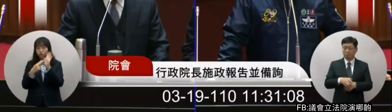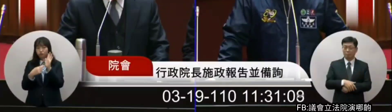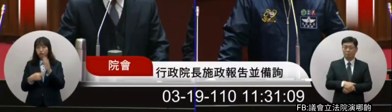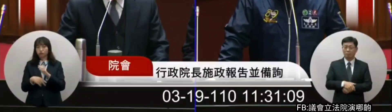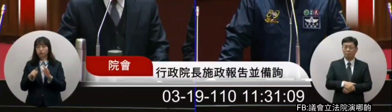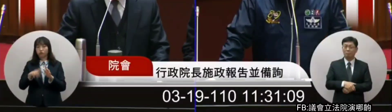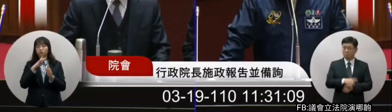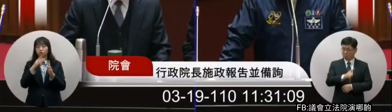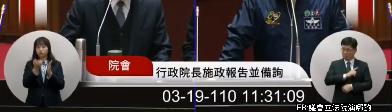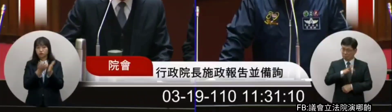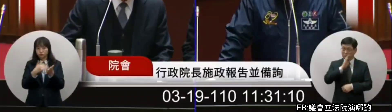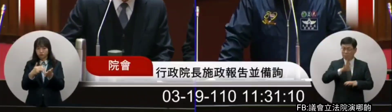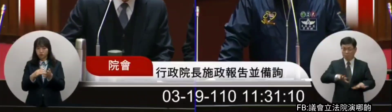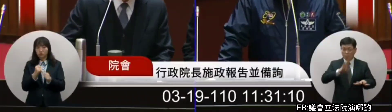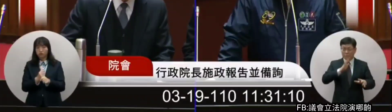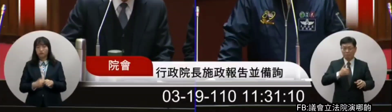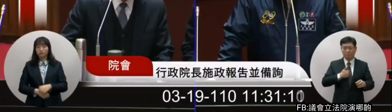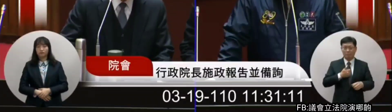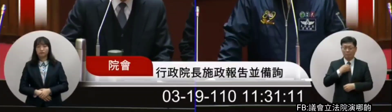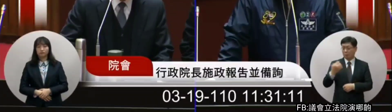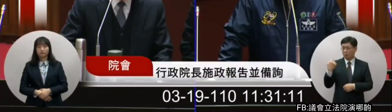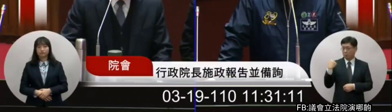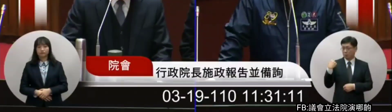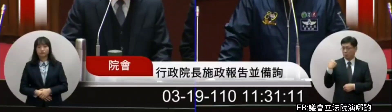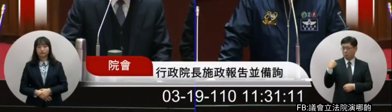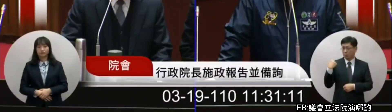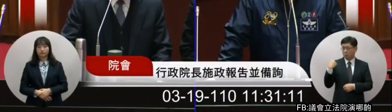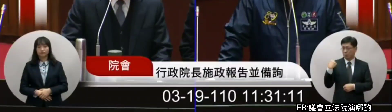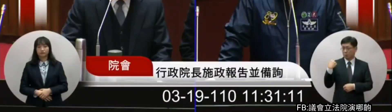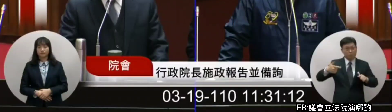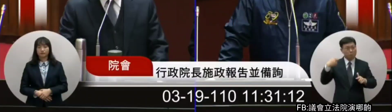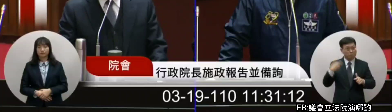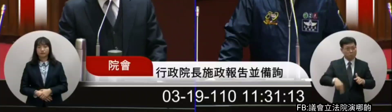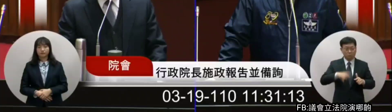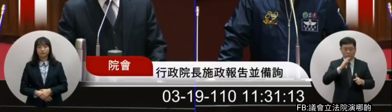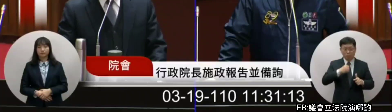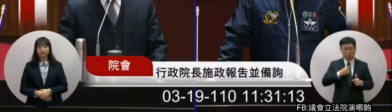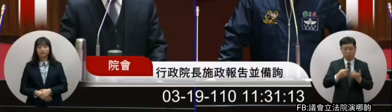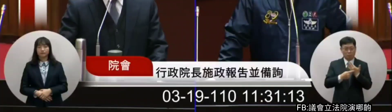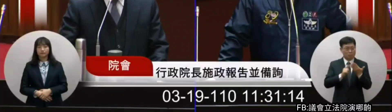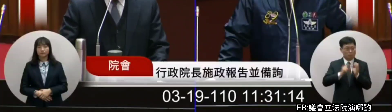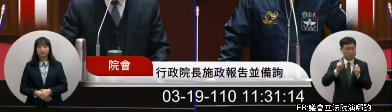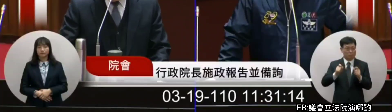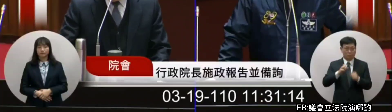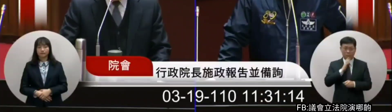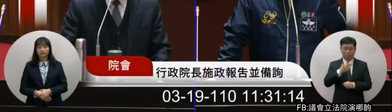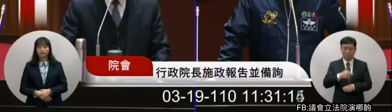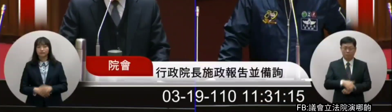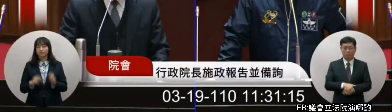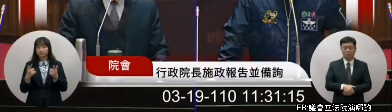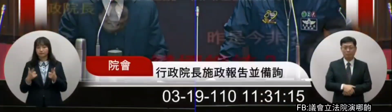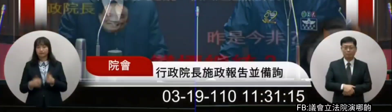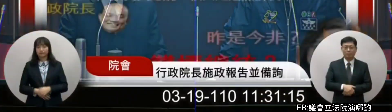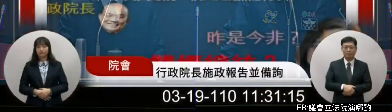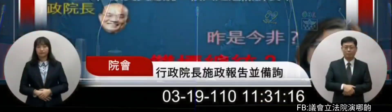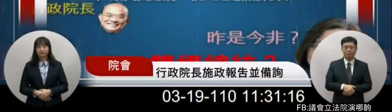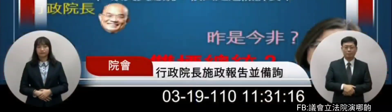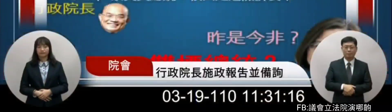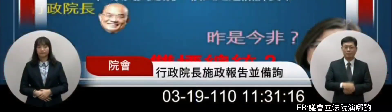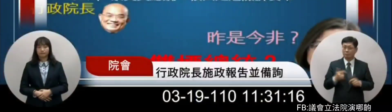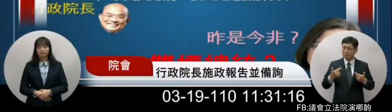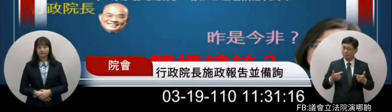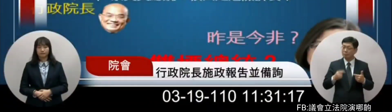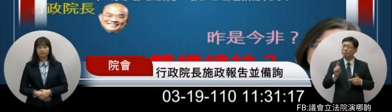编列的预算， 所以他的做法是不是浊世今非，而且是一个双标的总统？ 不是， 不